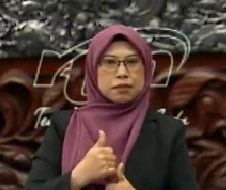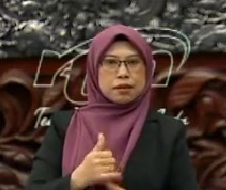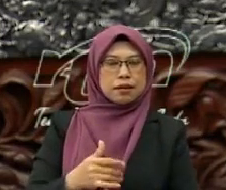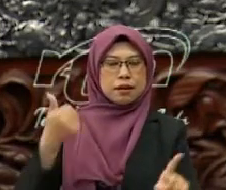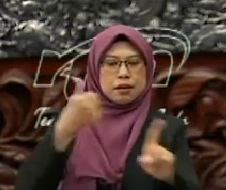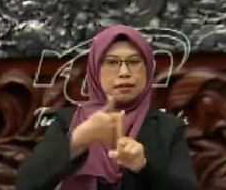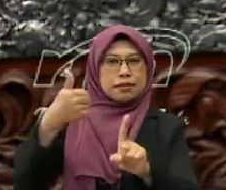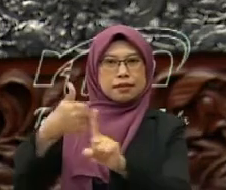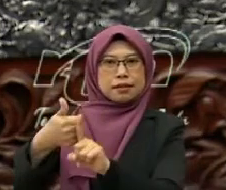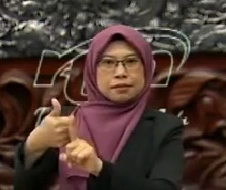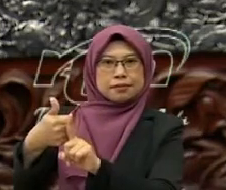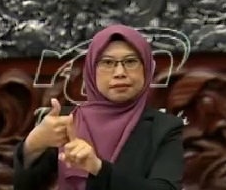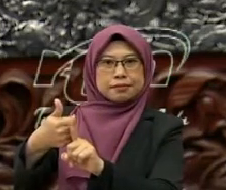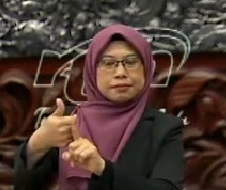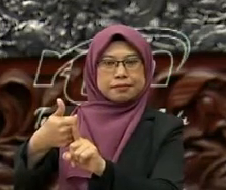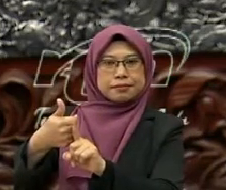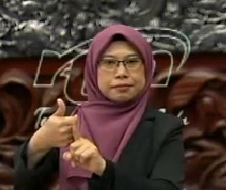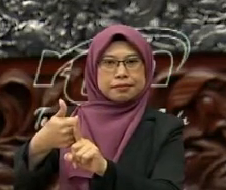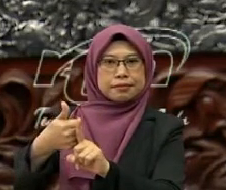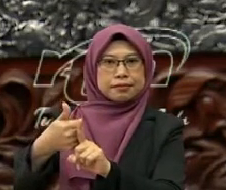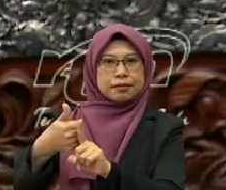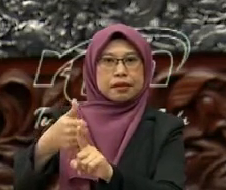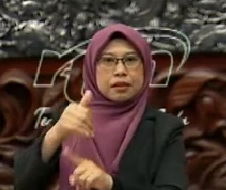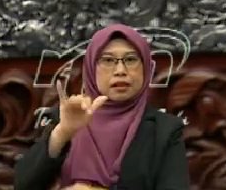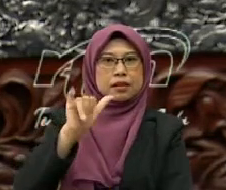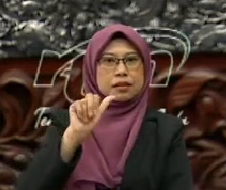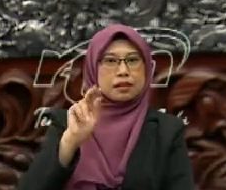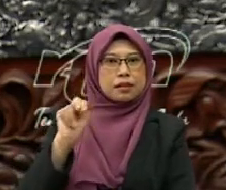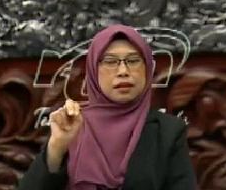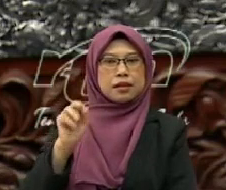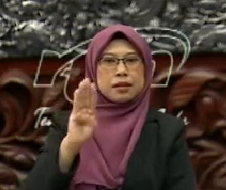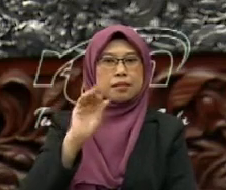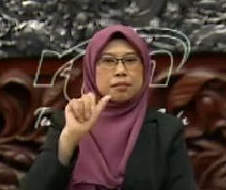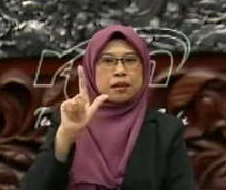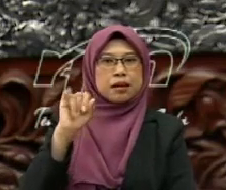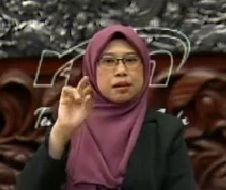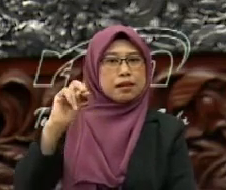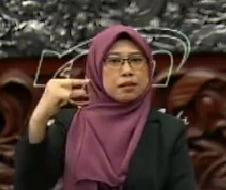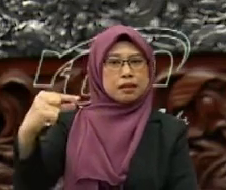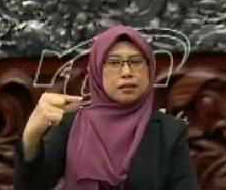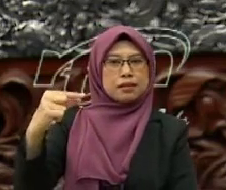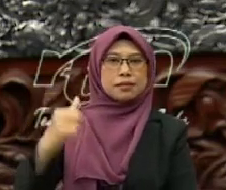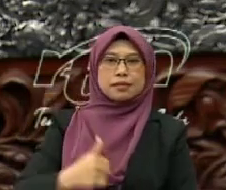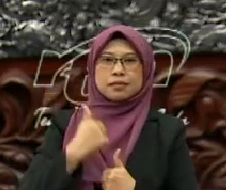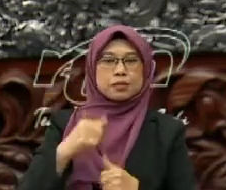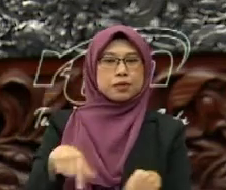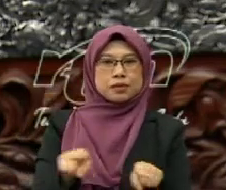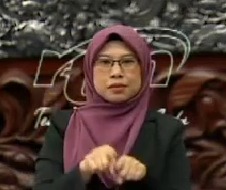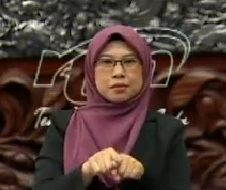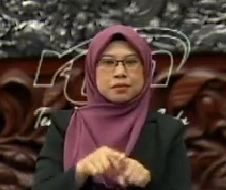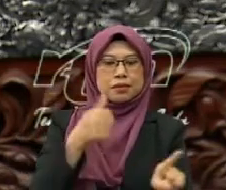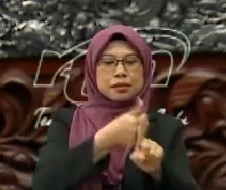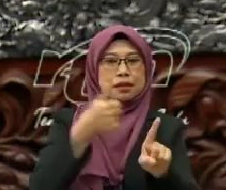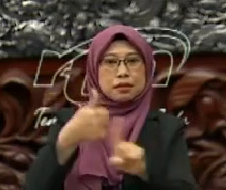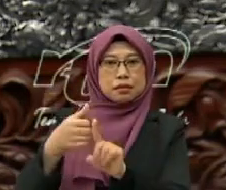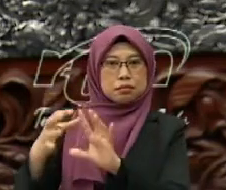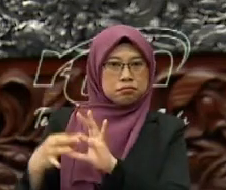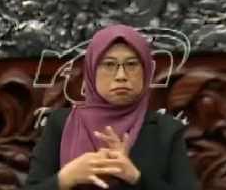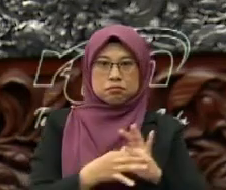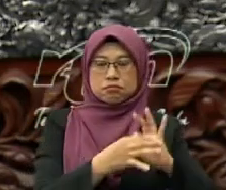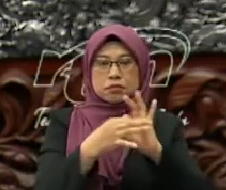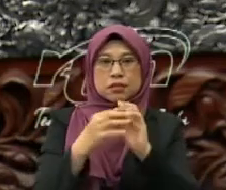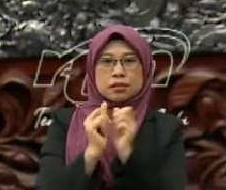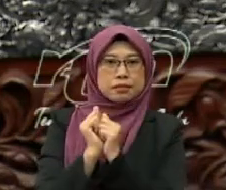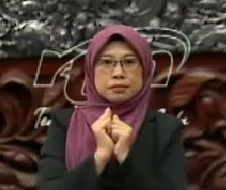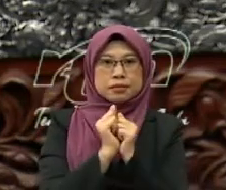Padang waktu berlaku bencana di di Bali Bapak ini pun tertutup dikerahkan sedikit kolerasi bersama